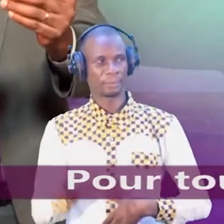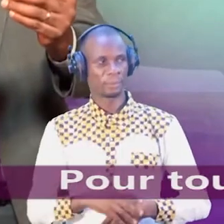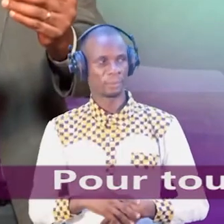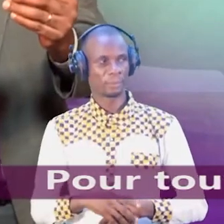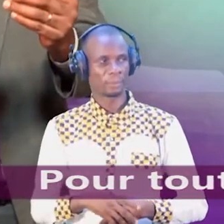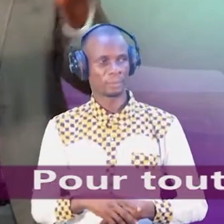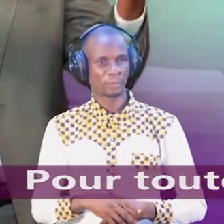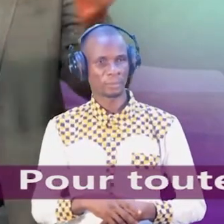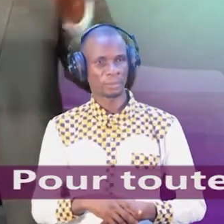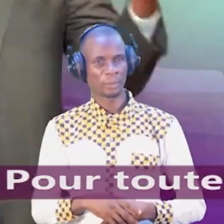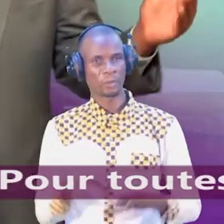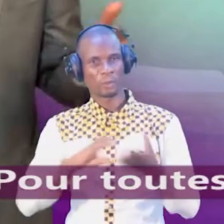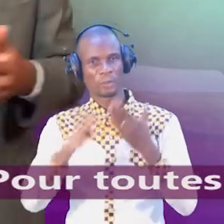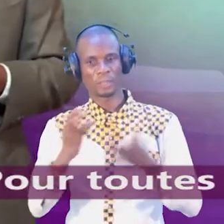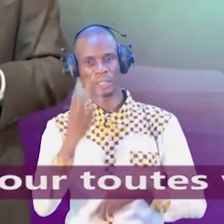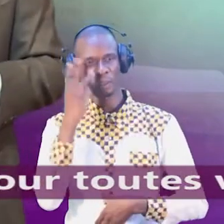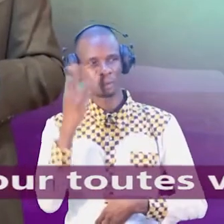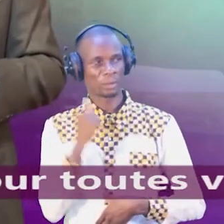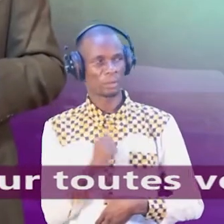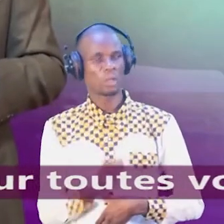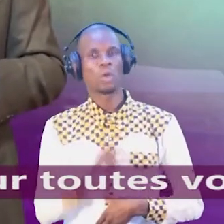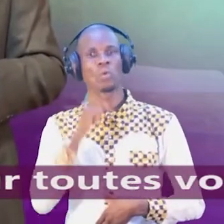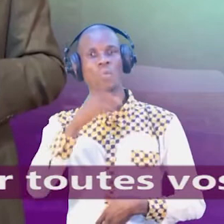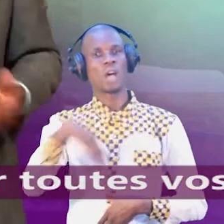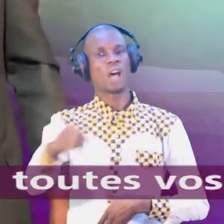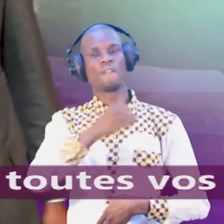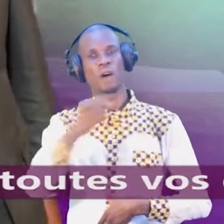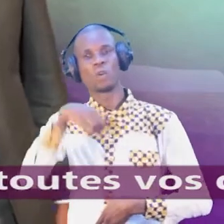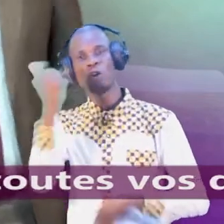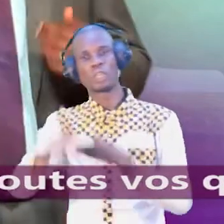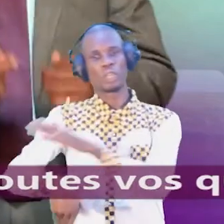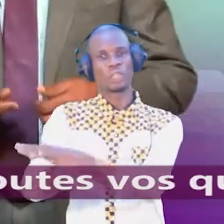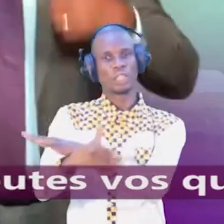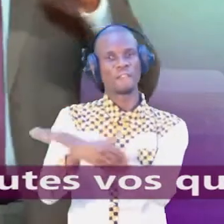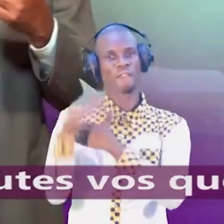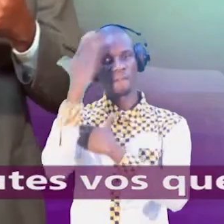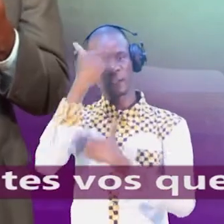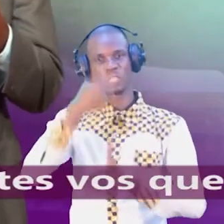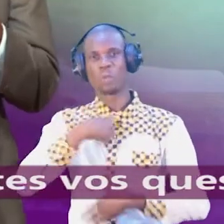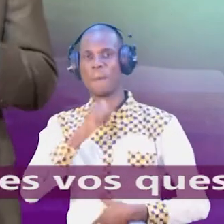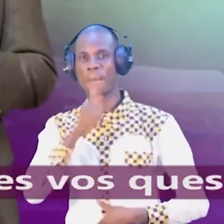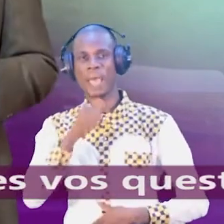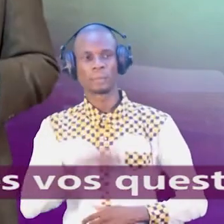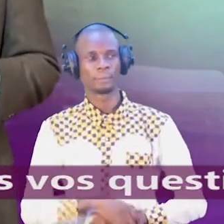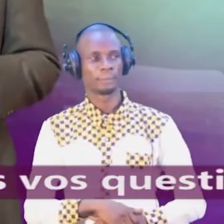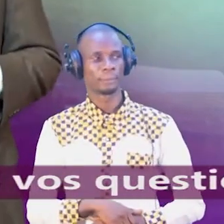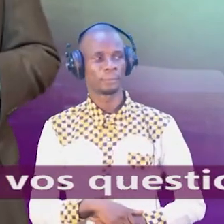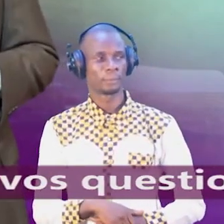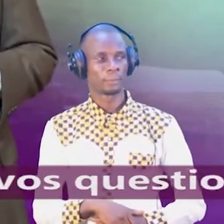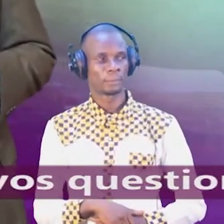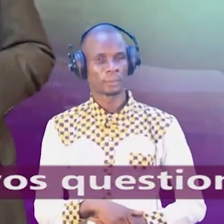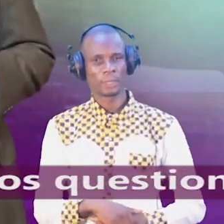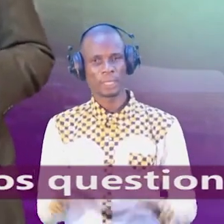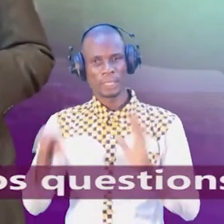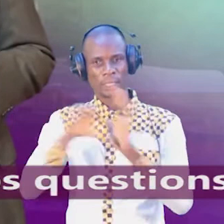aloba ete soit olingi osambela ngai to oboyi mpenza kosambela ngai. Yango wana Yesu ayebaki na